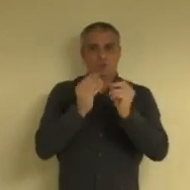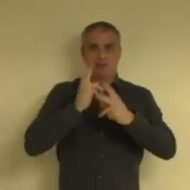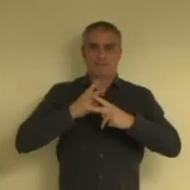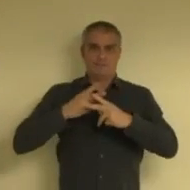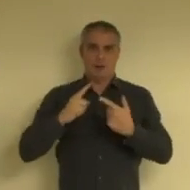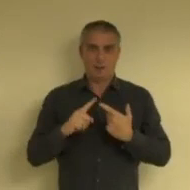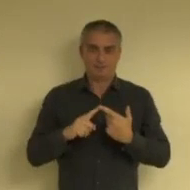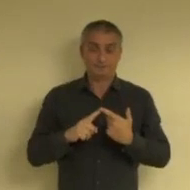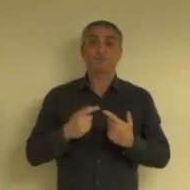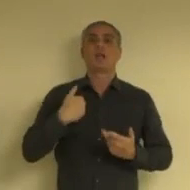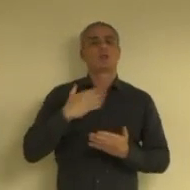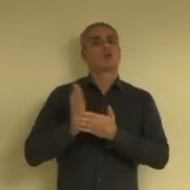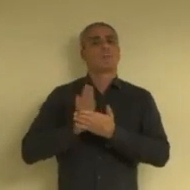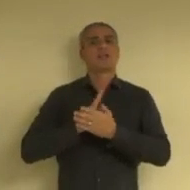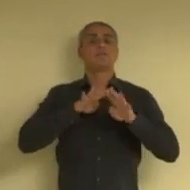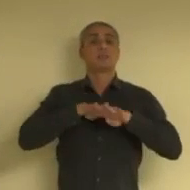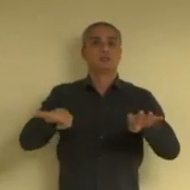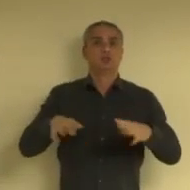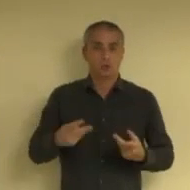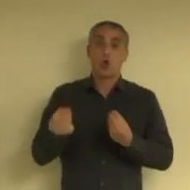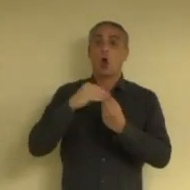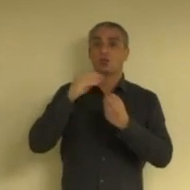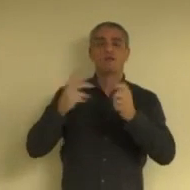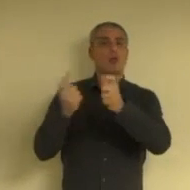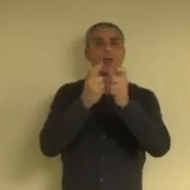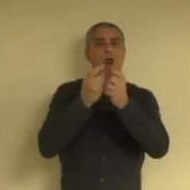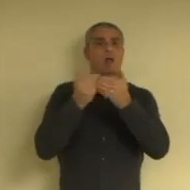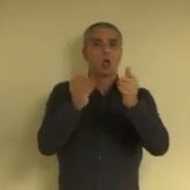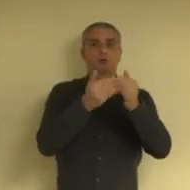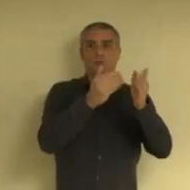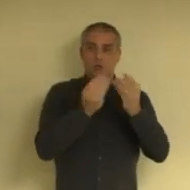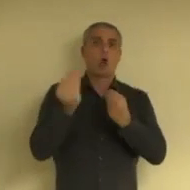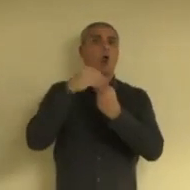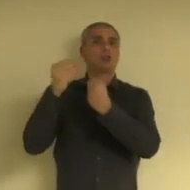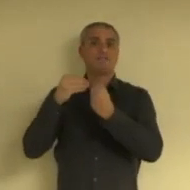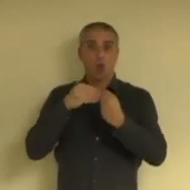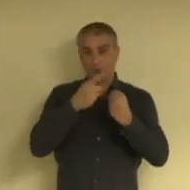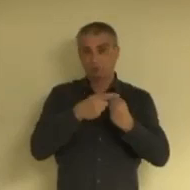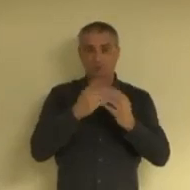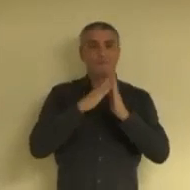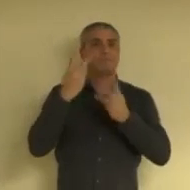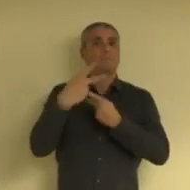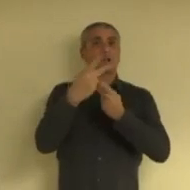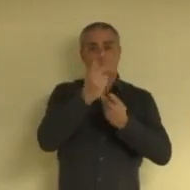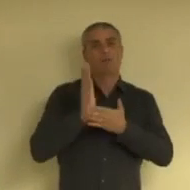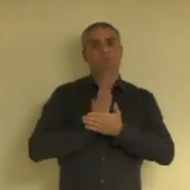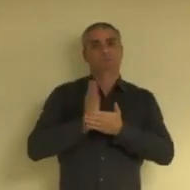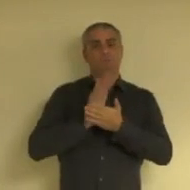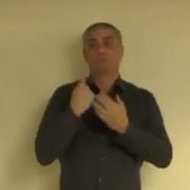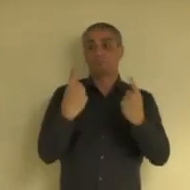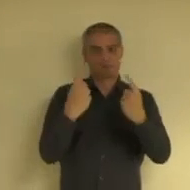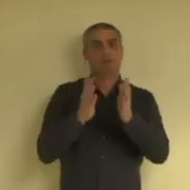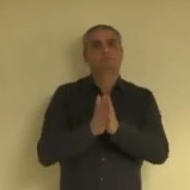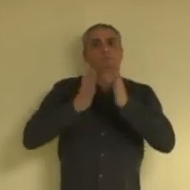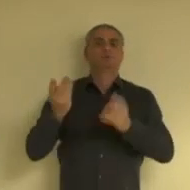המחלה. אנחנו מכינים את התשתיות, עוד ועוד מחלקות נפתחות, עוד ועוד בתי חולים נערכים